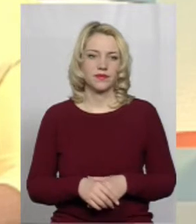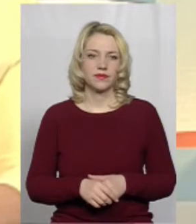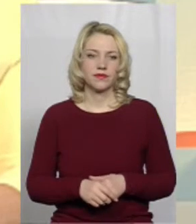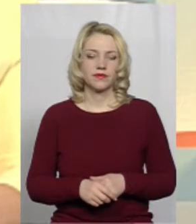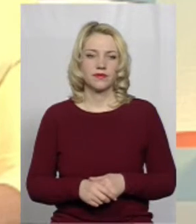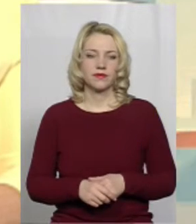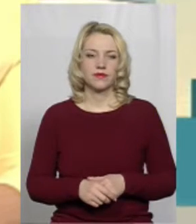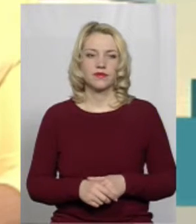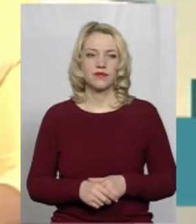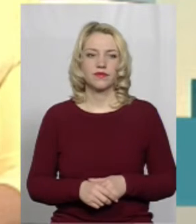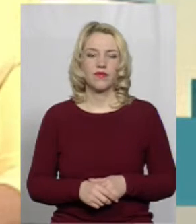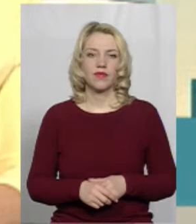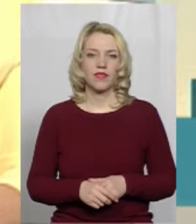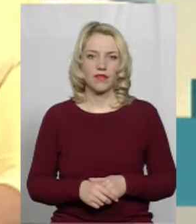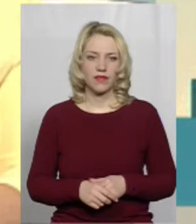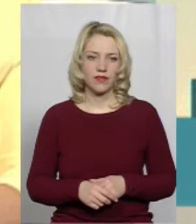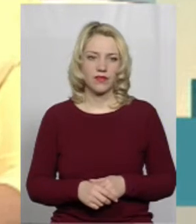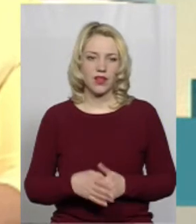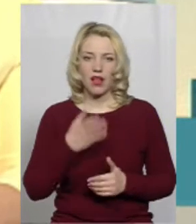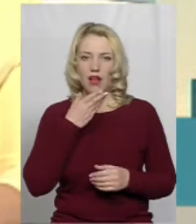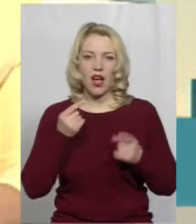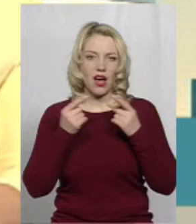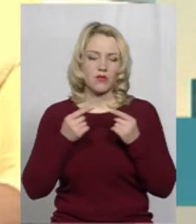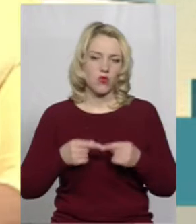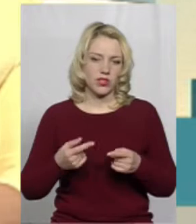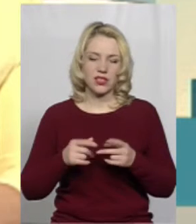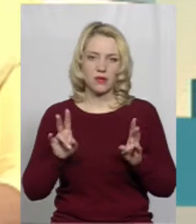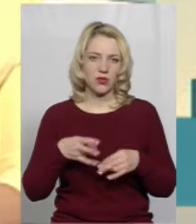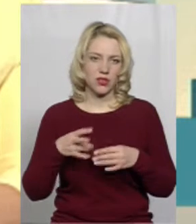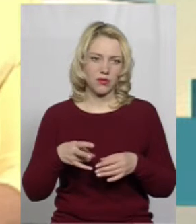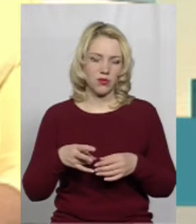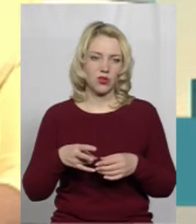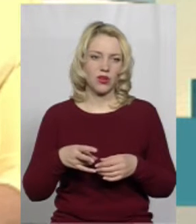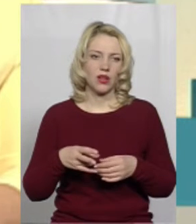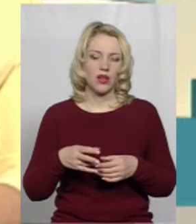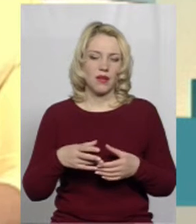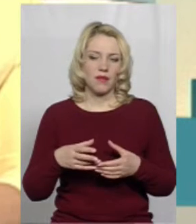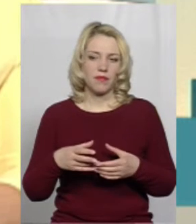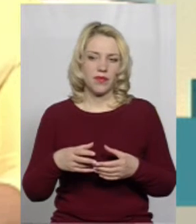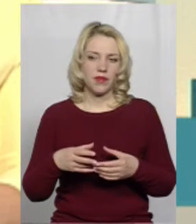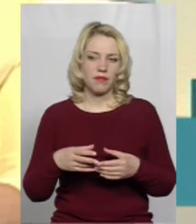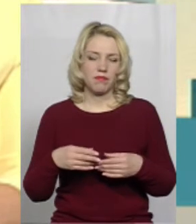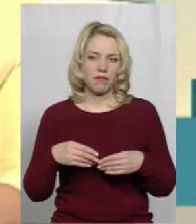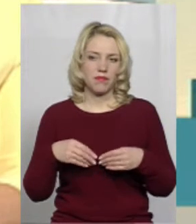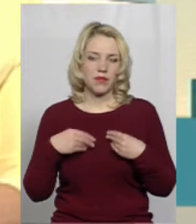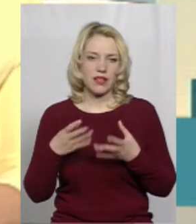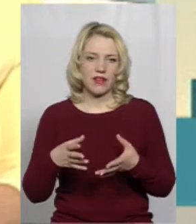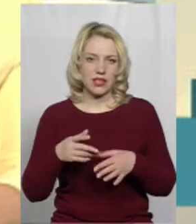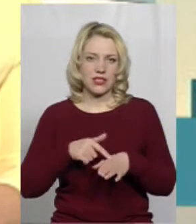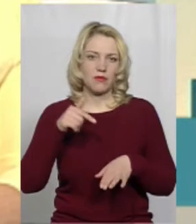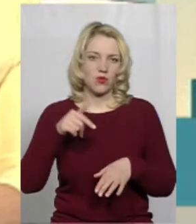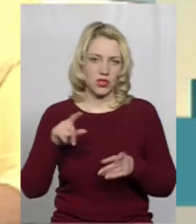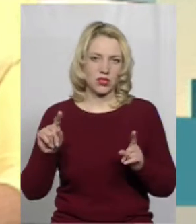в гармонії, не піддаватися в емоційному плані, тому що